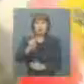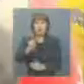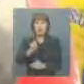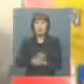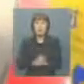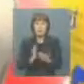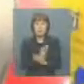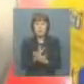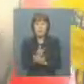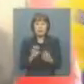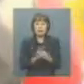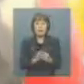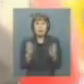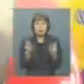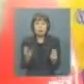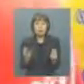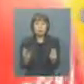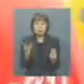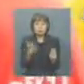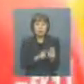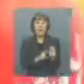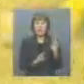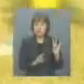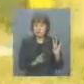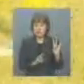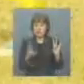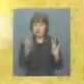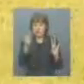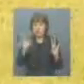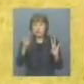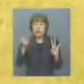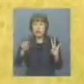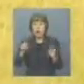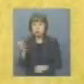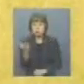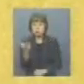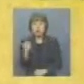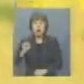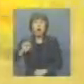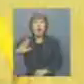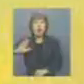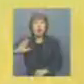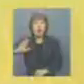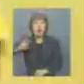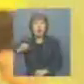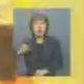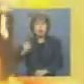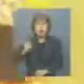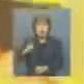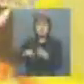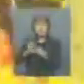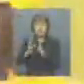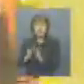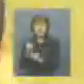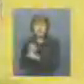แบ่งออกเป็นรูปร่างเพรียวหรือตัววิ่ง7คนนอกนั้นอีก15คนจะเป็นนักกีฬาที่อ้วนซึ่งมาจากการชักนำของผู้ฝึกสอน